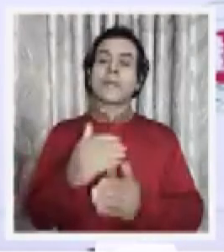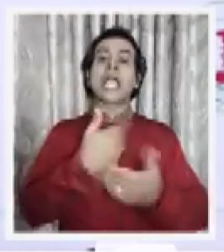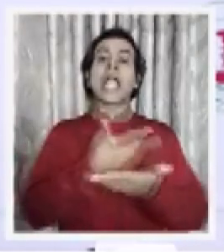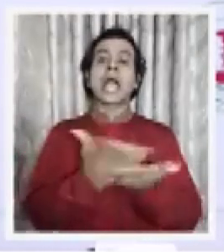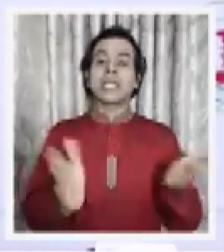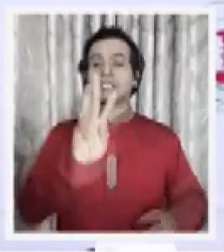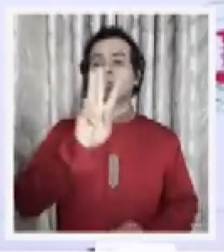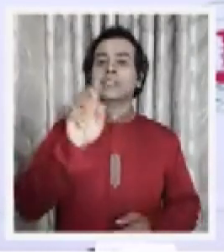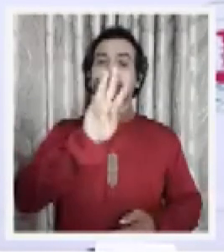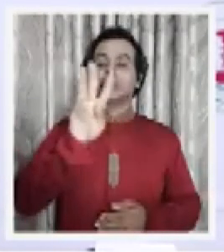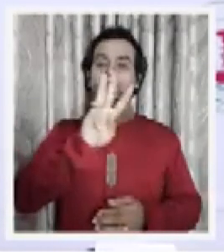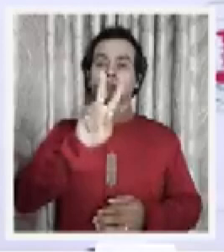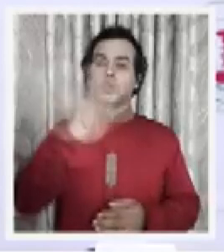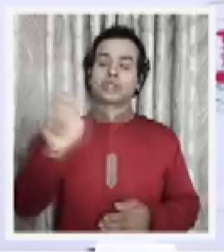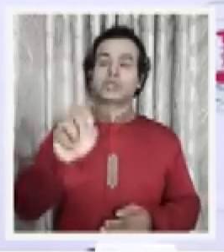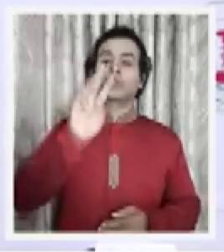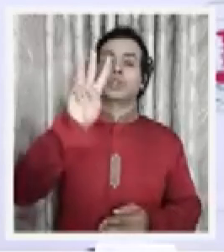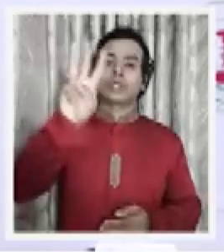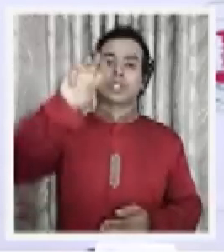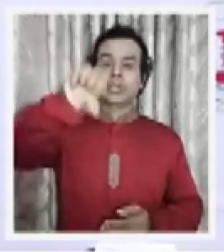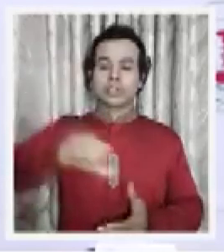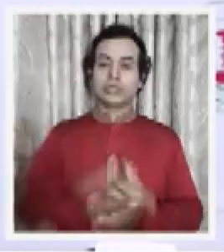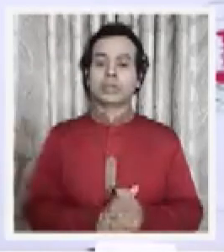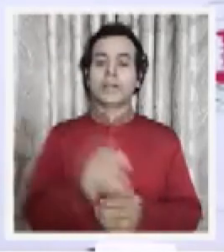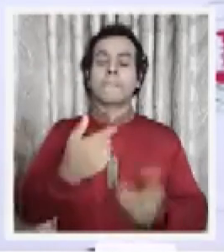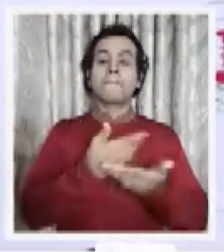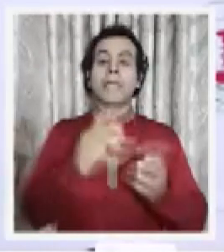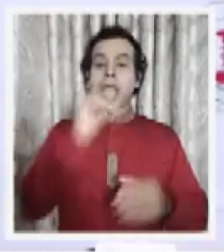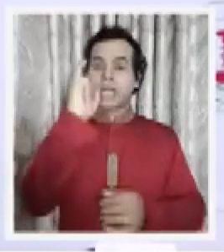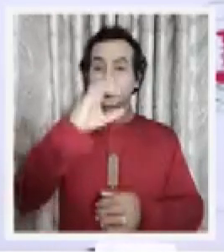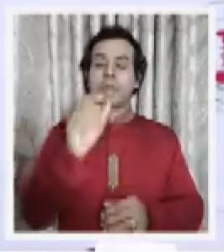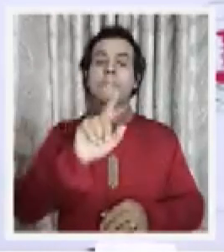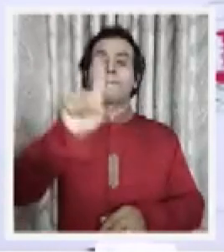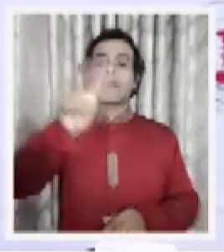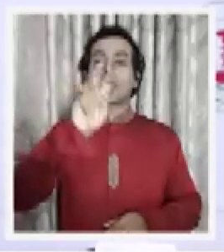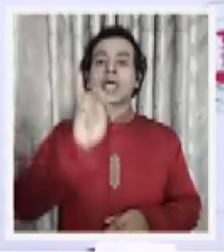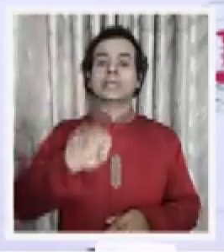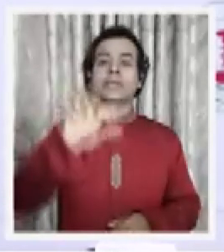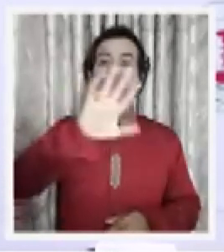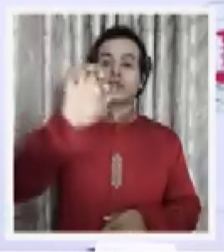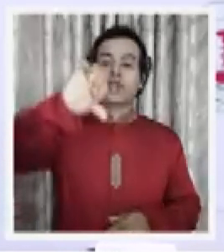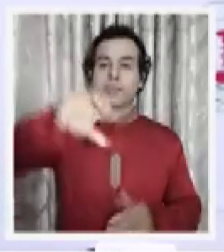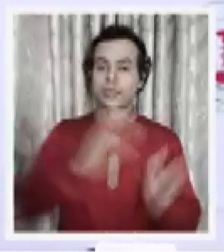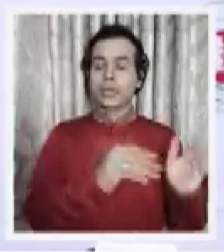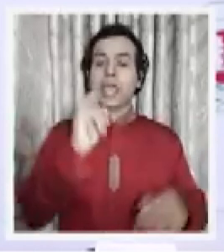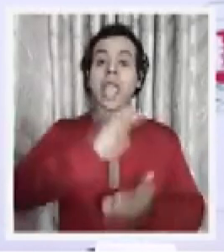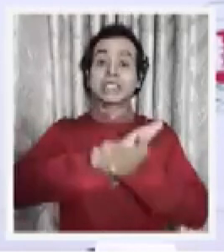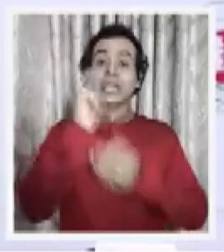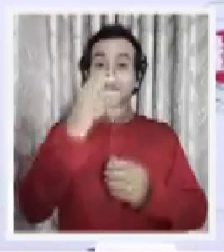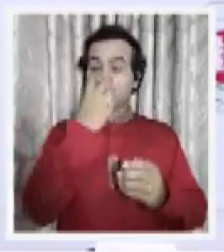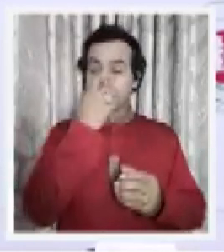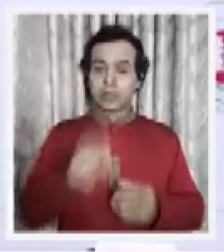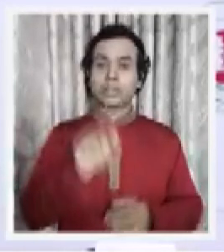আছে 239টি। সারা দেশে অক্সিজেন সিলিন্ডারের সংখ্যা 12,490টি, হাইফ্লো নেজাল ক্যানুলার